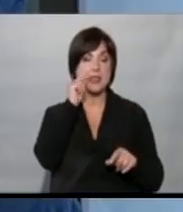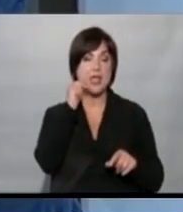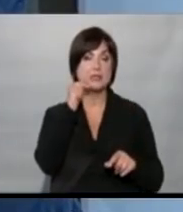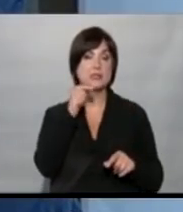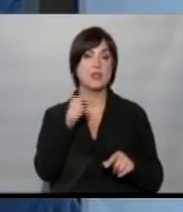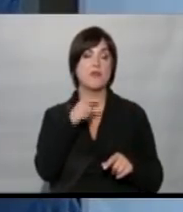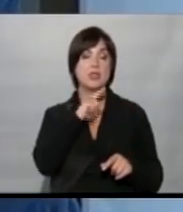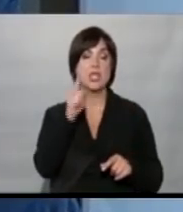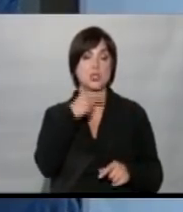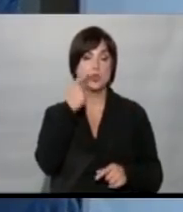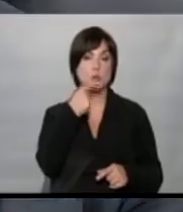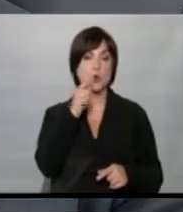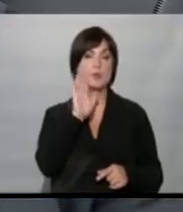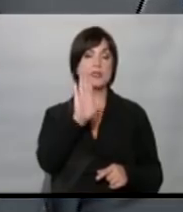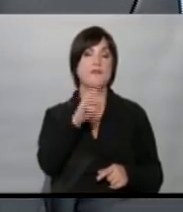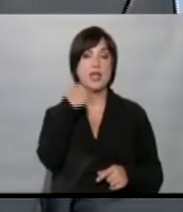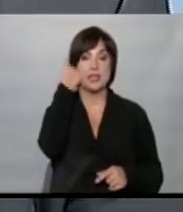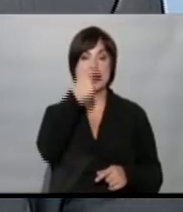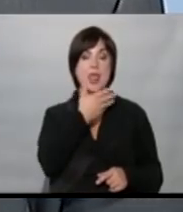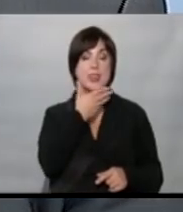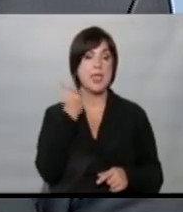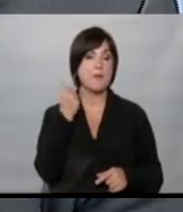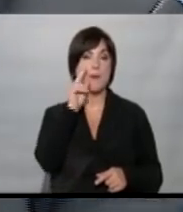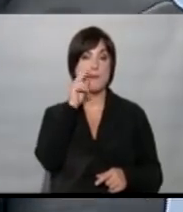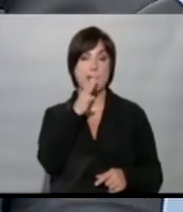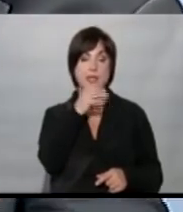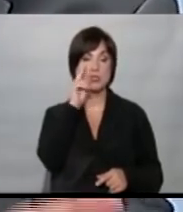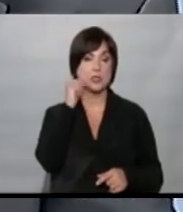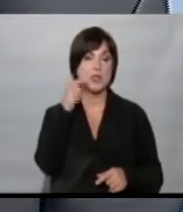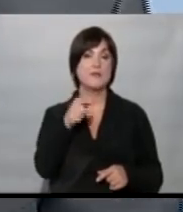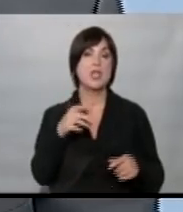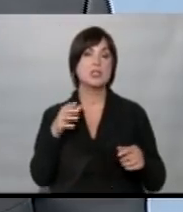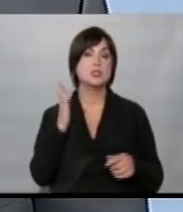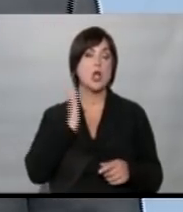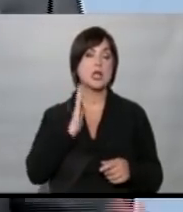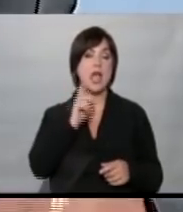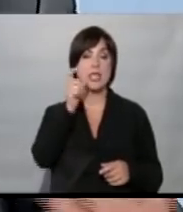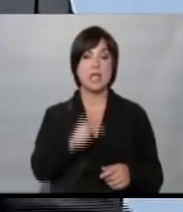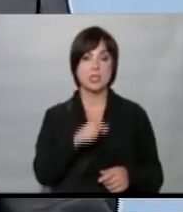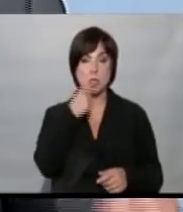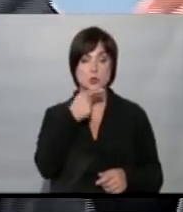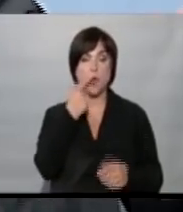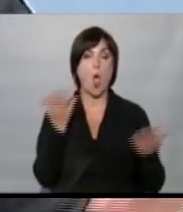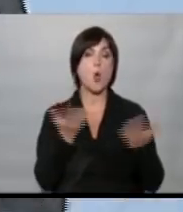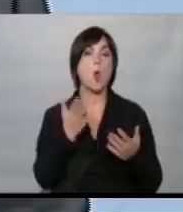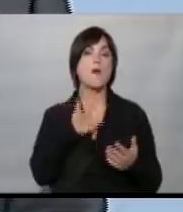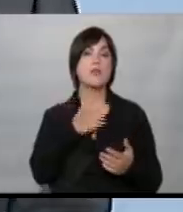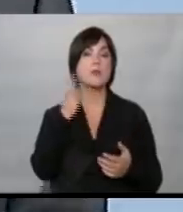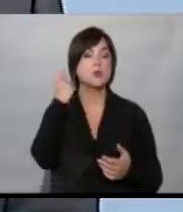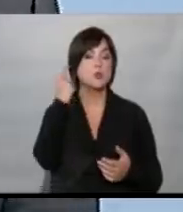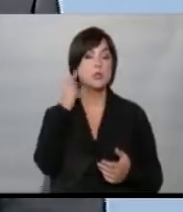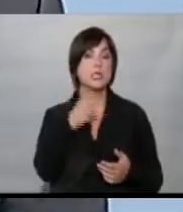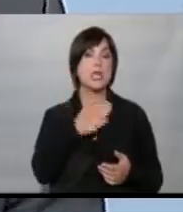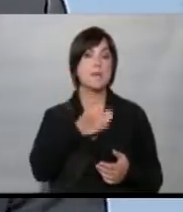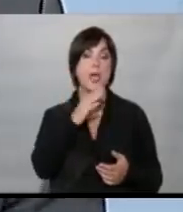сакате, вие не зборувам за вас лично. Немаме ние македонска нација, вие со граѓаните се обраќате. Кога вие имате слушната дека